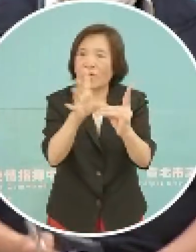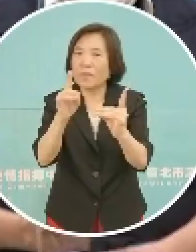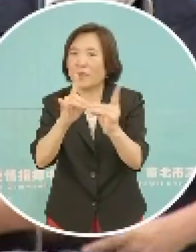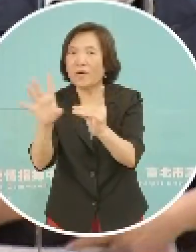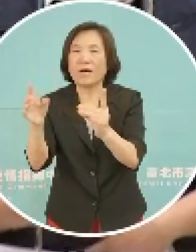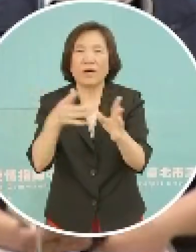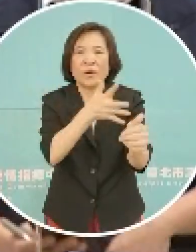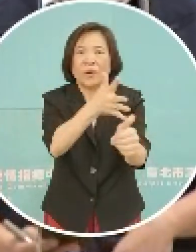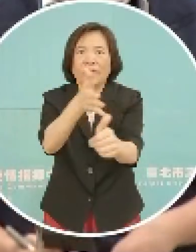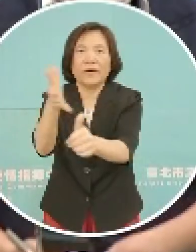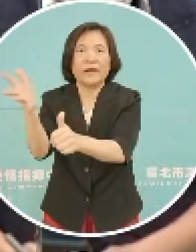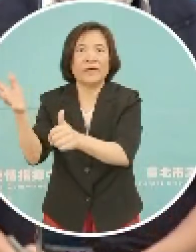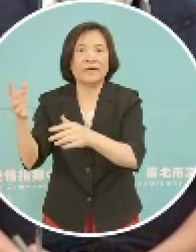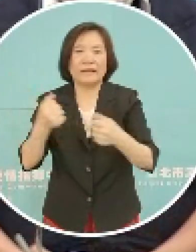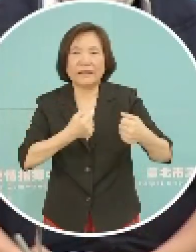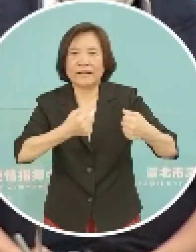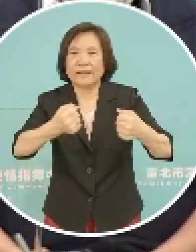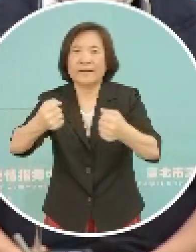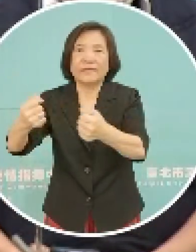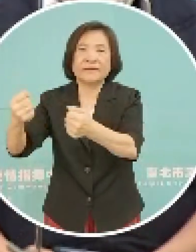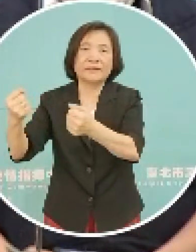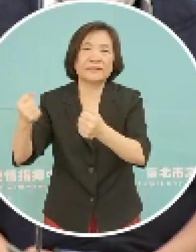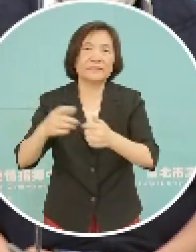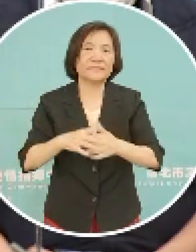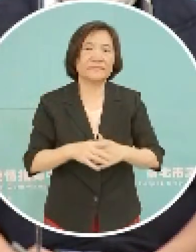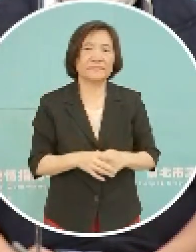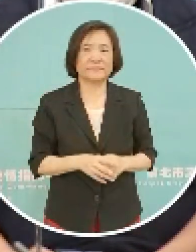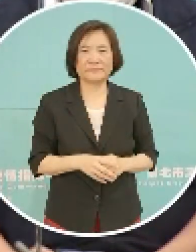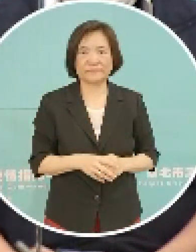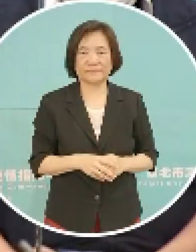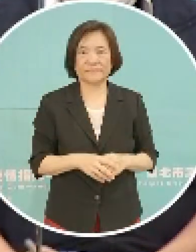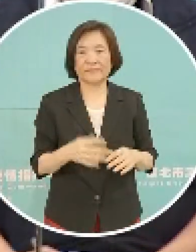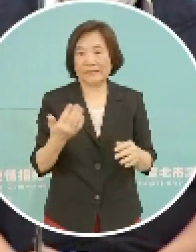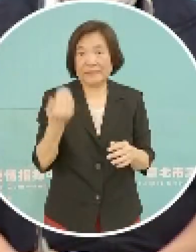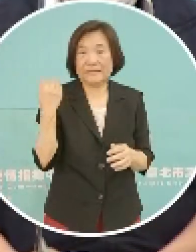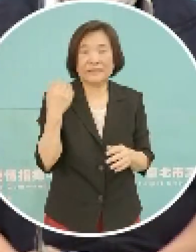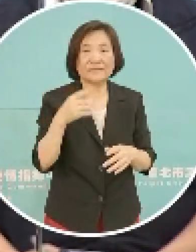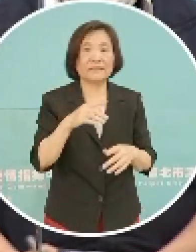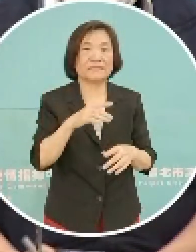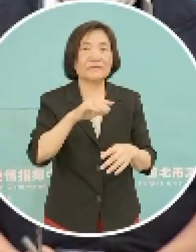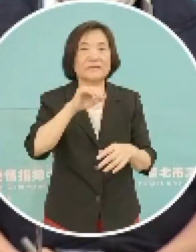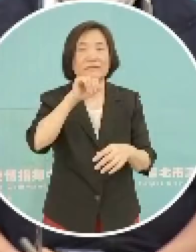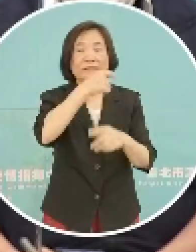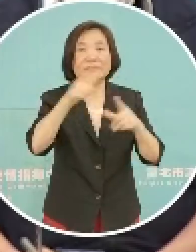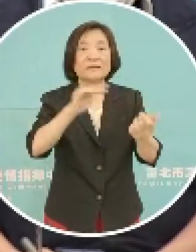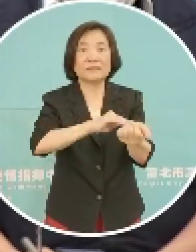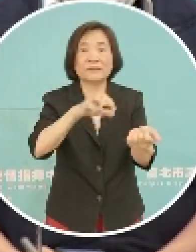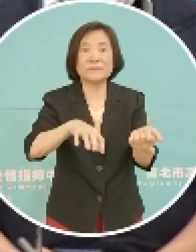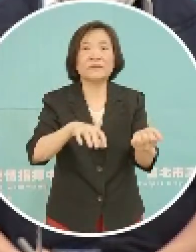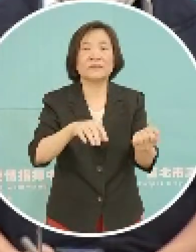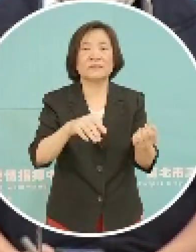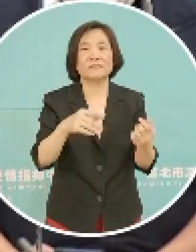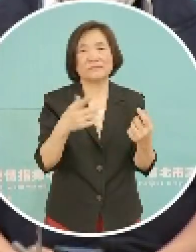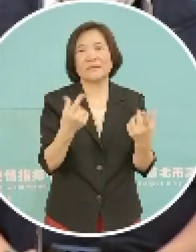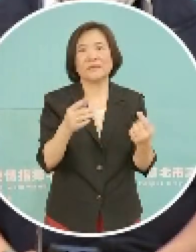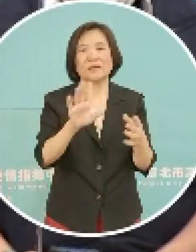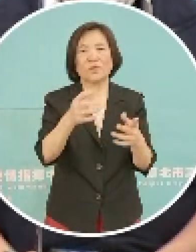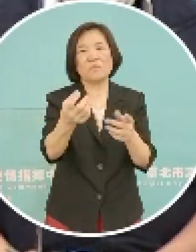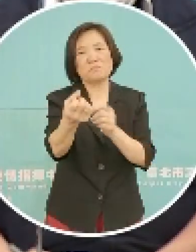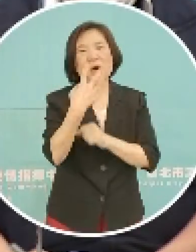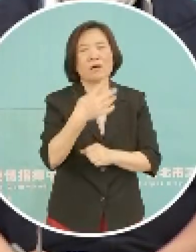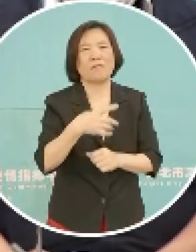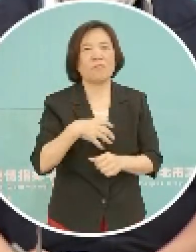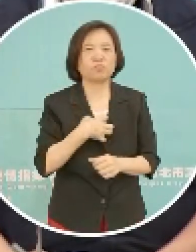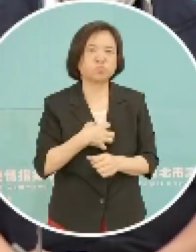床那事实上上次台大医院的吴院长我也是，他也跟我抱怨说你